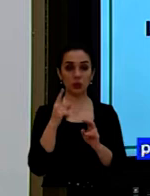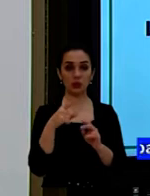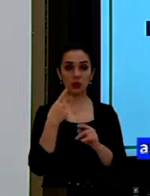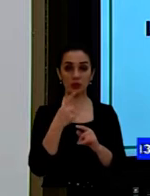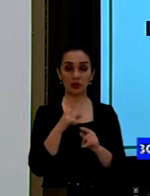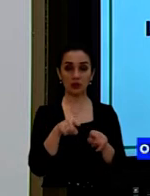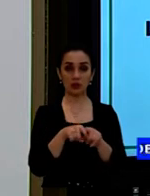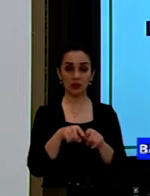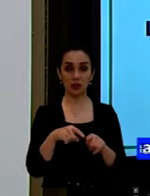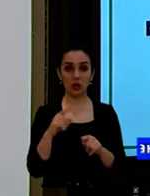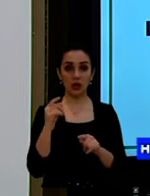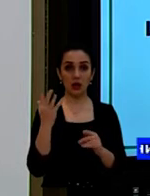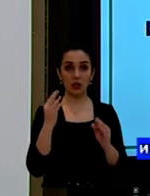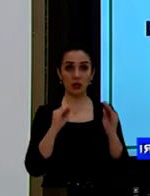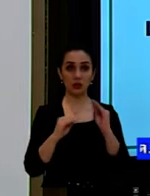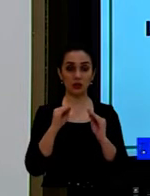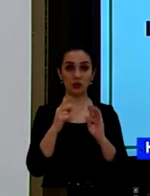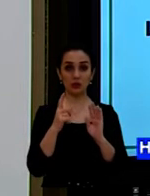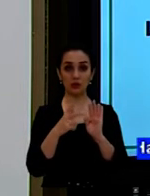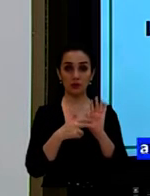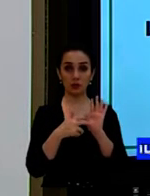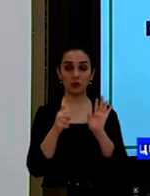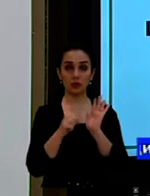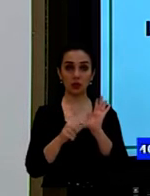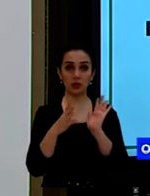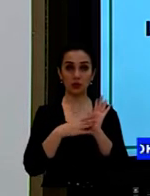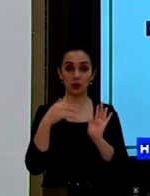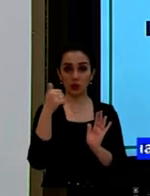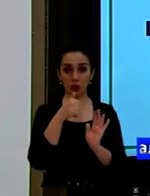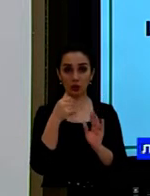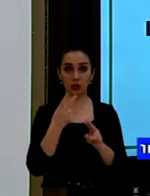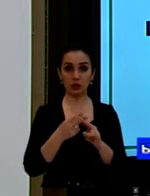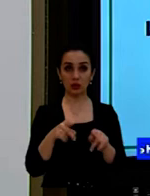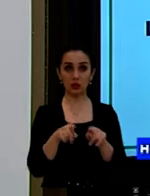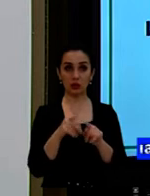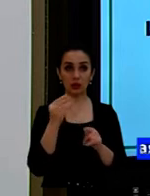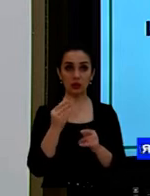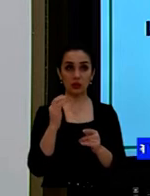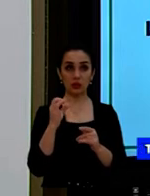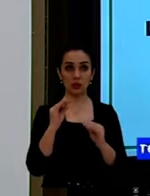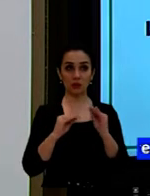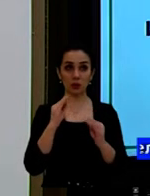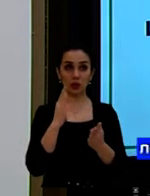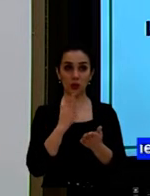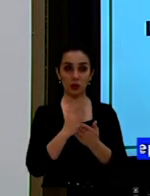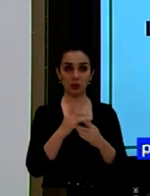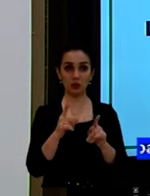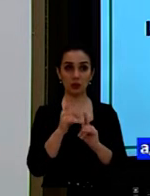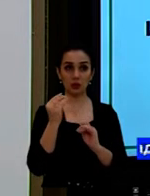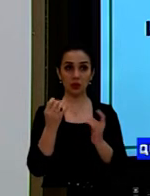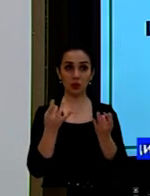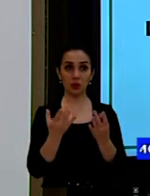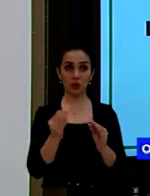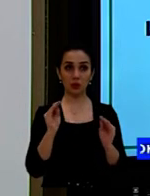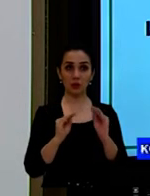так свойства химических элементов а также формы и свойства образуемых ими простых